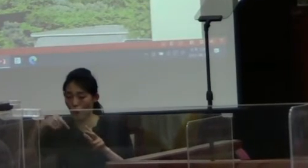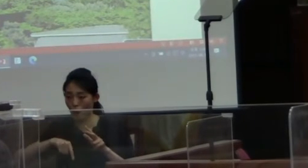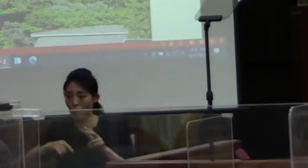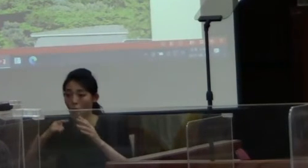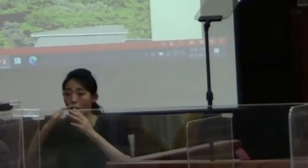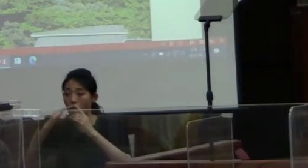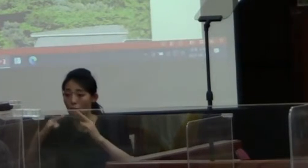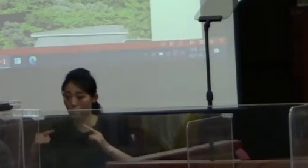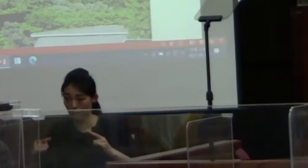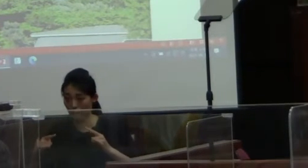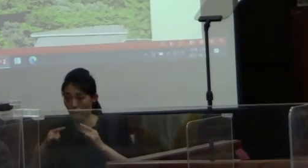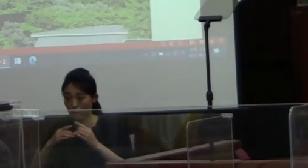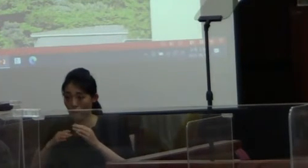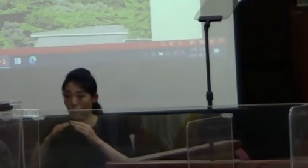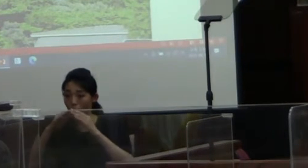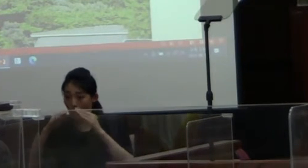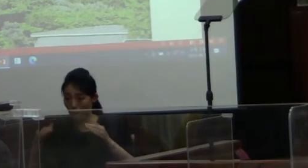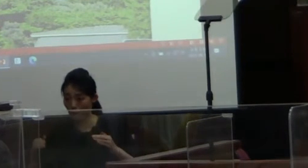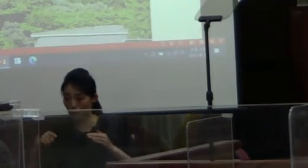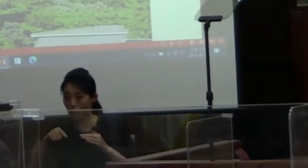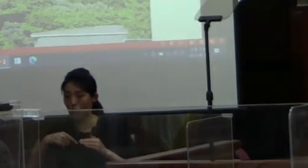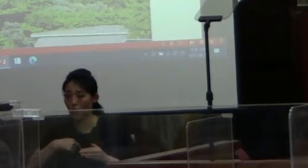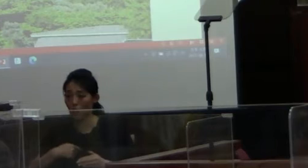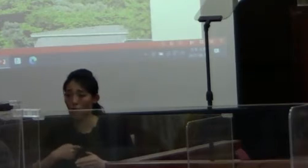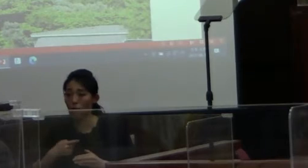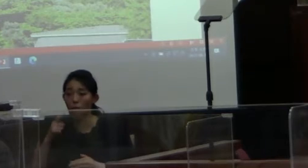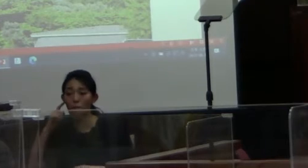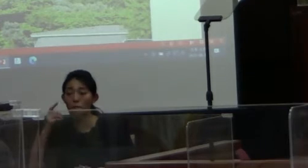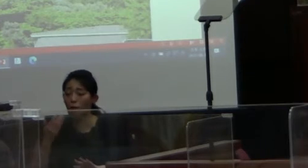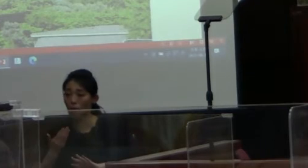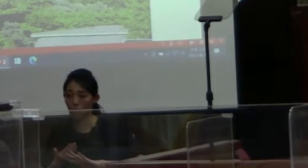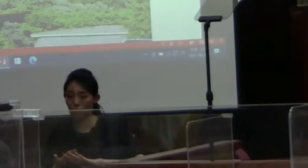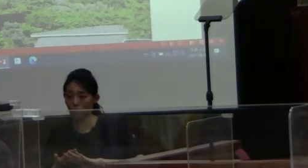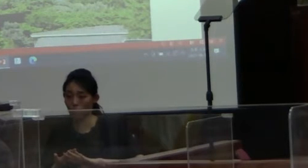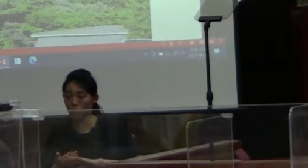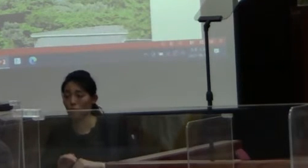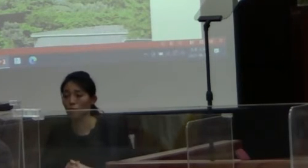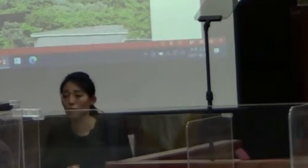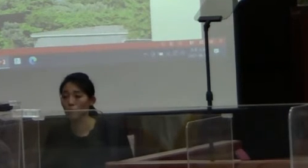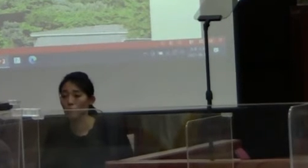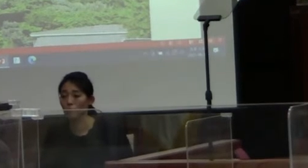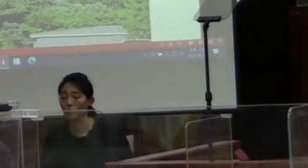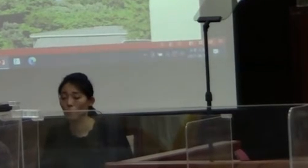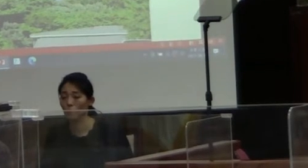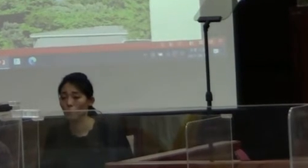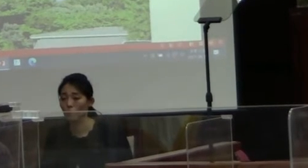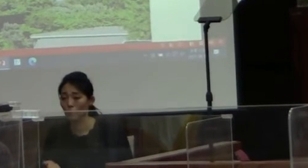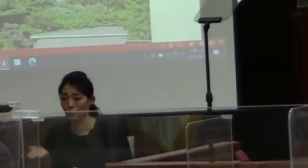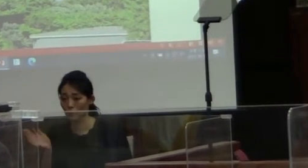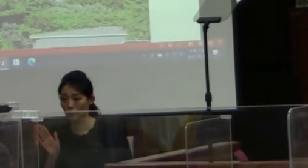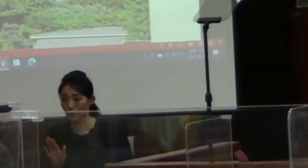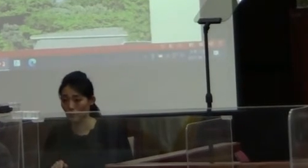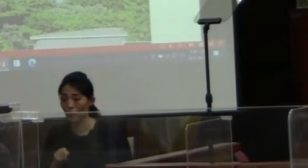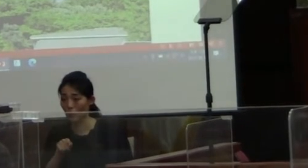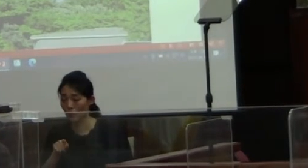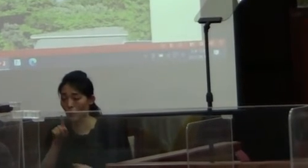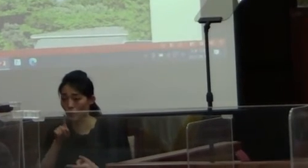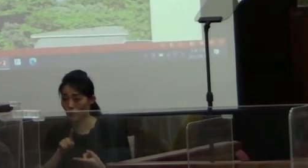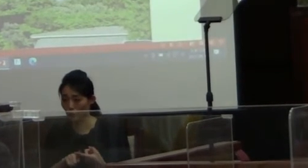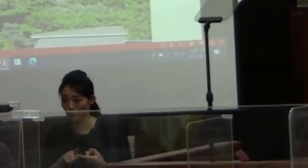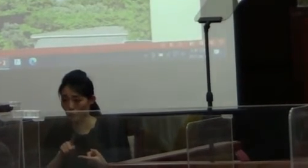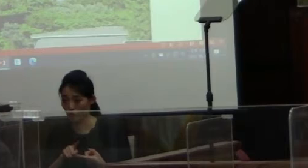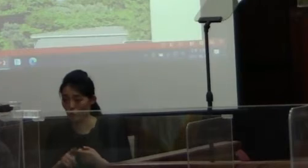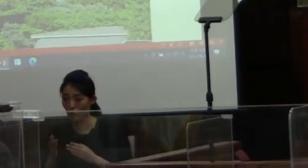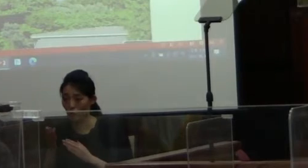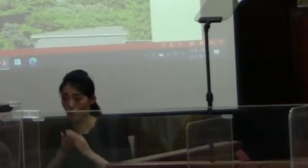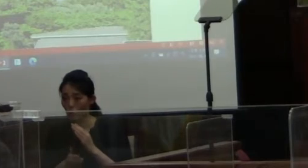반대한다. 그 부분에 있어서는 서로 이익이 부딪혔습니다. 하지만서도 그 부분에서는 공익을